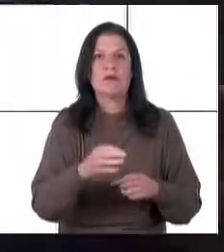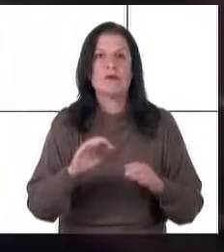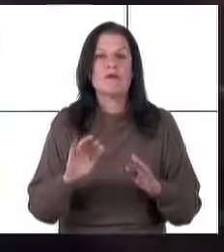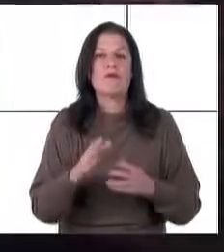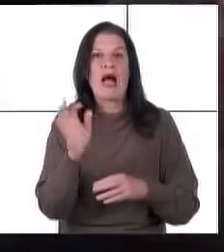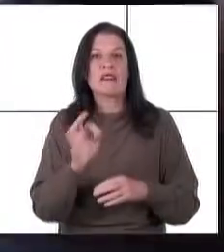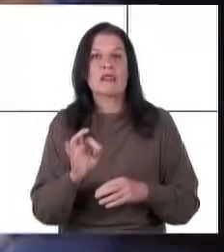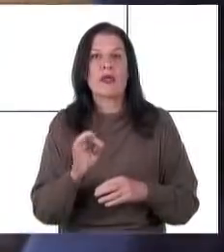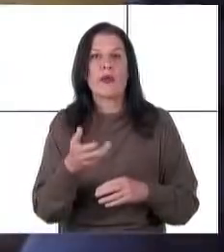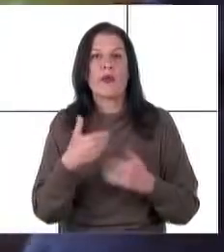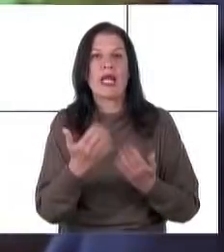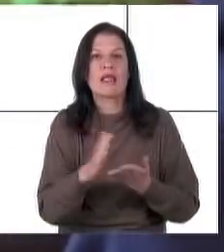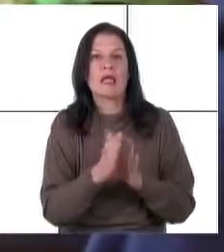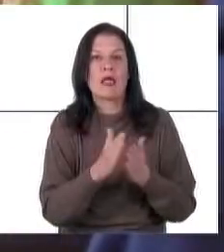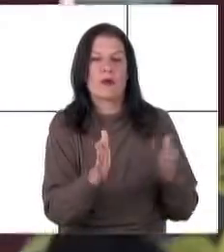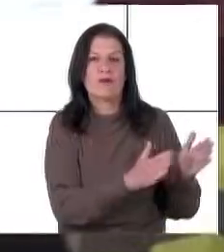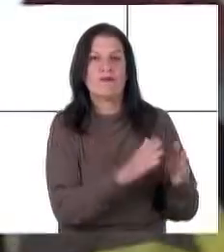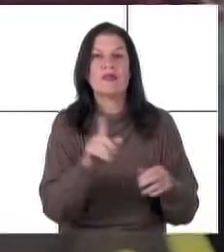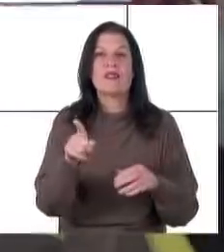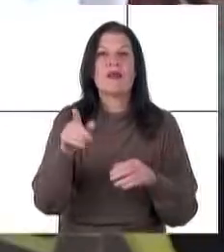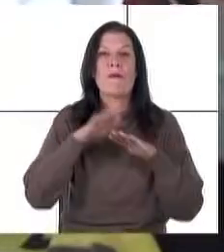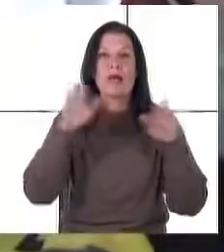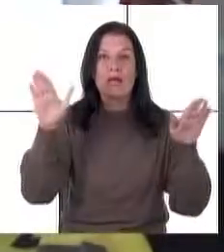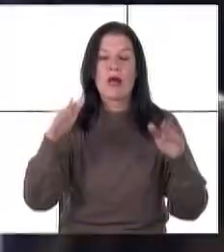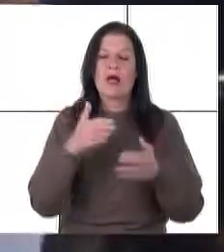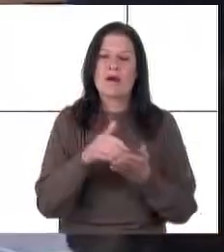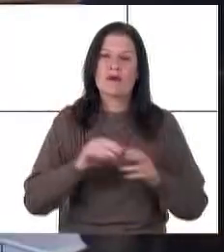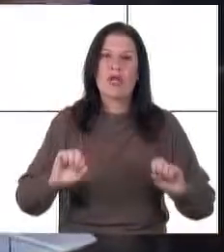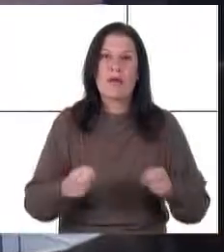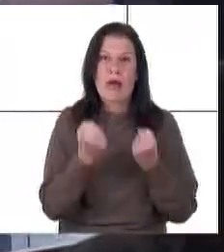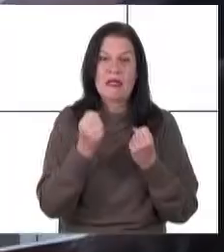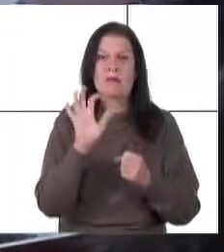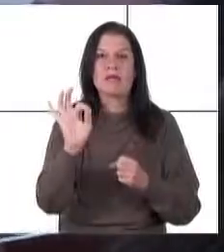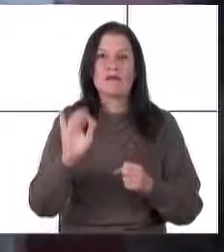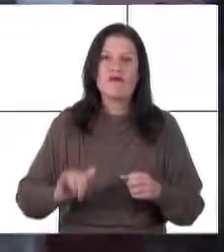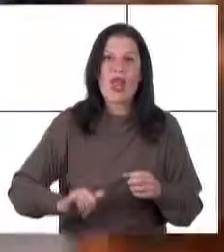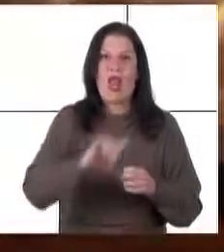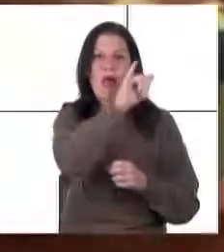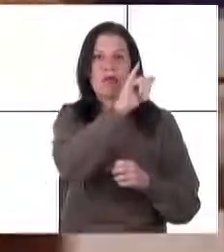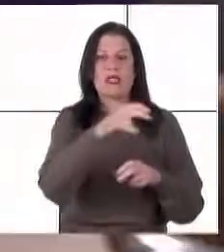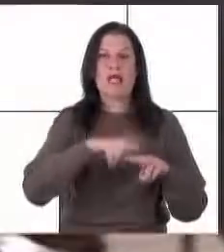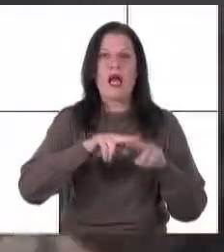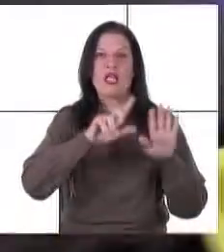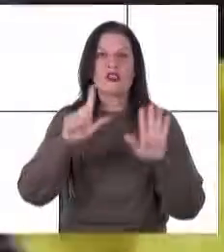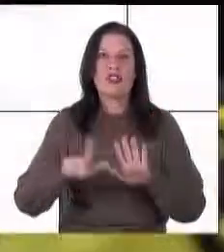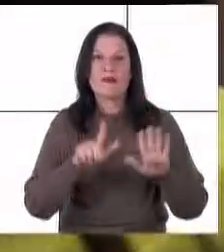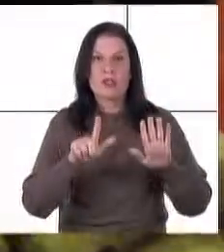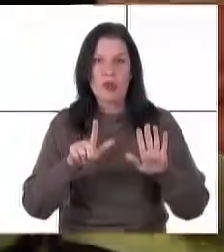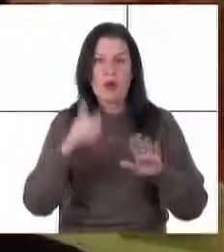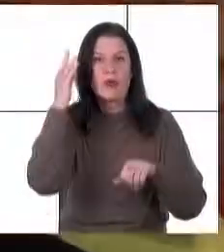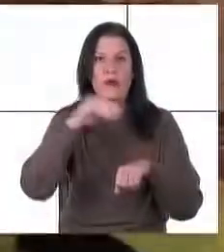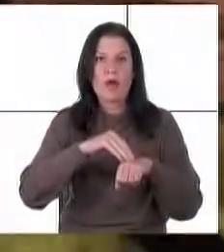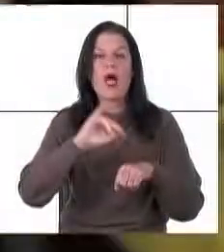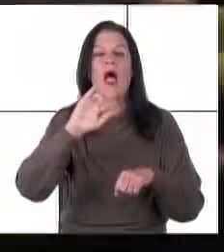באותו הזמן בנתב"ג ממשיכים המאמצים שיאפשרו למטוס להמריא. אחרי כמעט 7 שעות מתקבלת הבשורה, יש